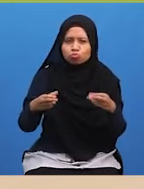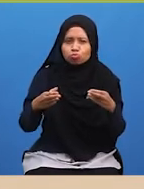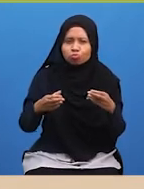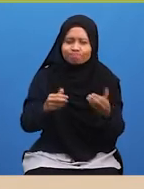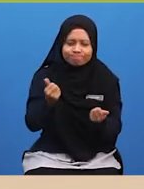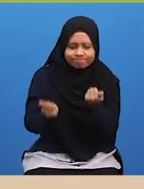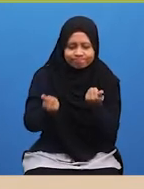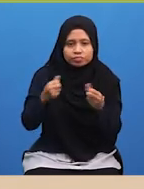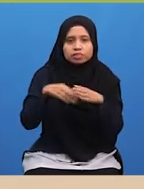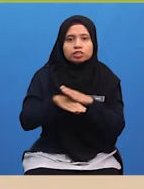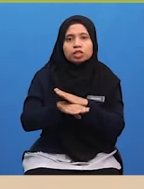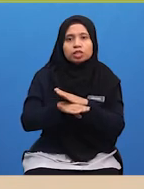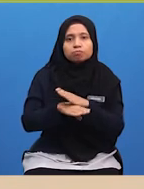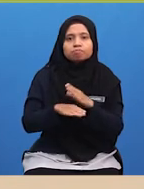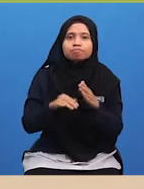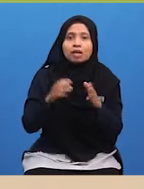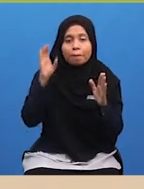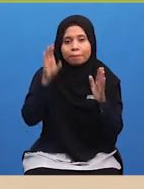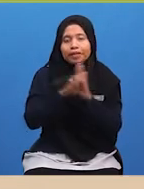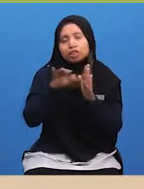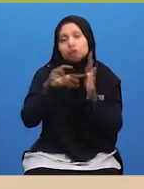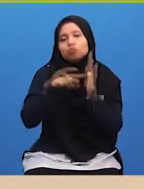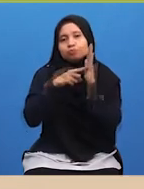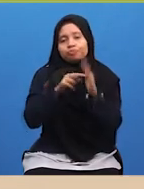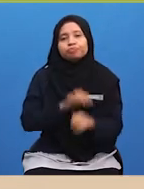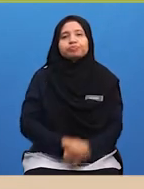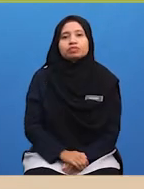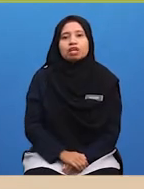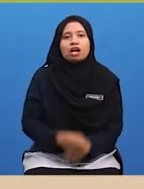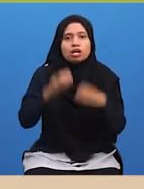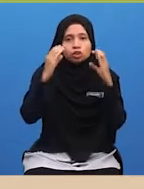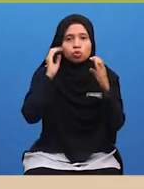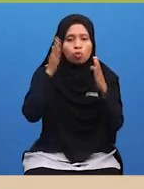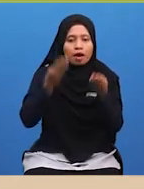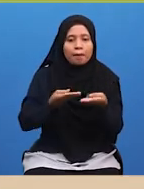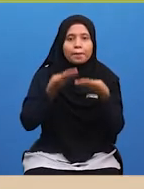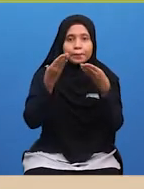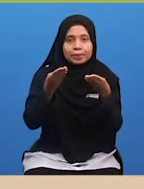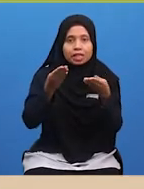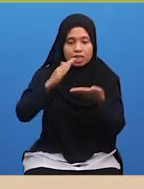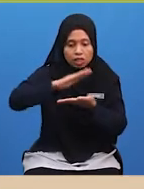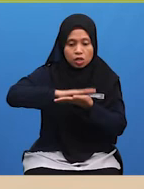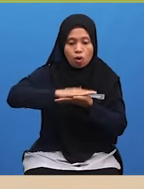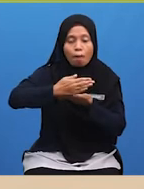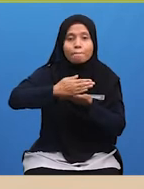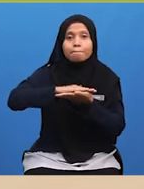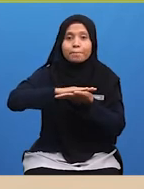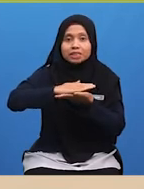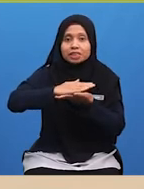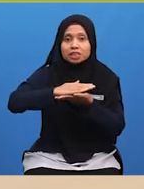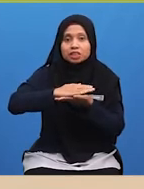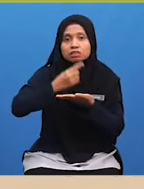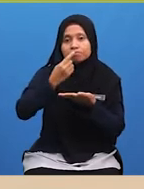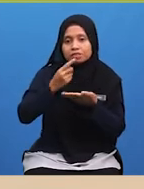dalam situasi berikut. Sekarang, cikgu akan berikan komputer tablet ini kepada